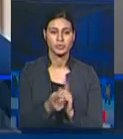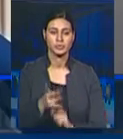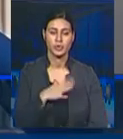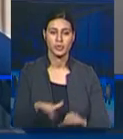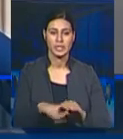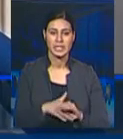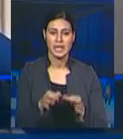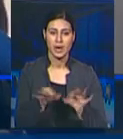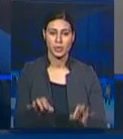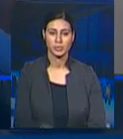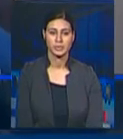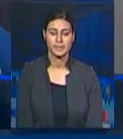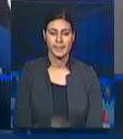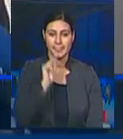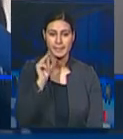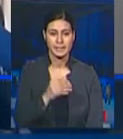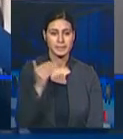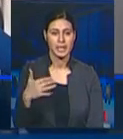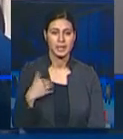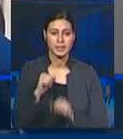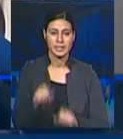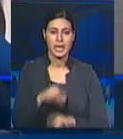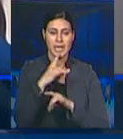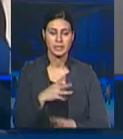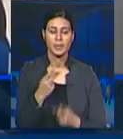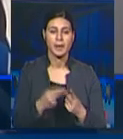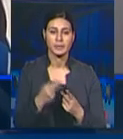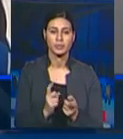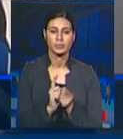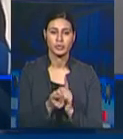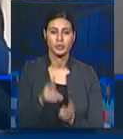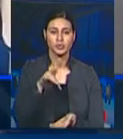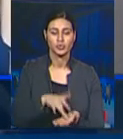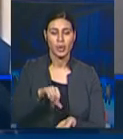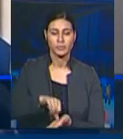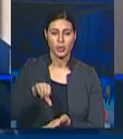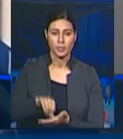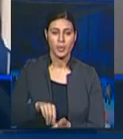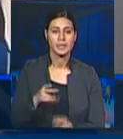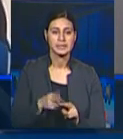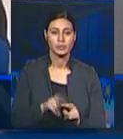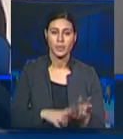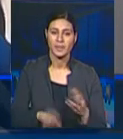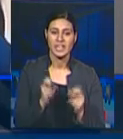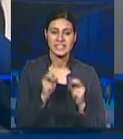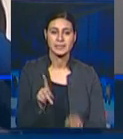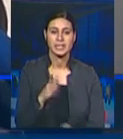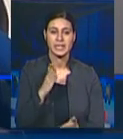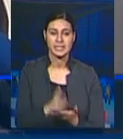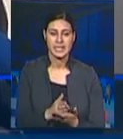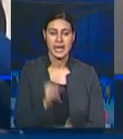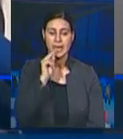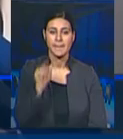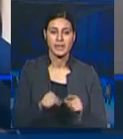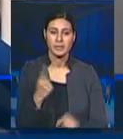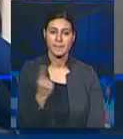გირა. ბრალდების მხარე მხარს არ დაუჭერს, რა თქმა უნდა, პატიმრობის შეცვლის შუამდგომობას, რადგან ყველა საფრთხე რაც არსებობდა